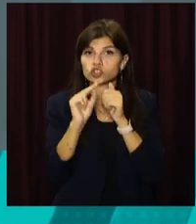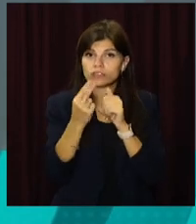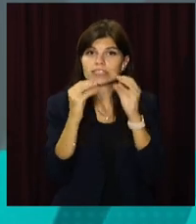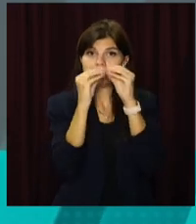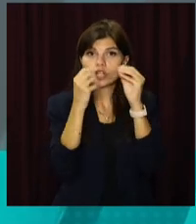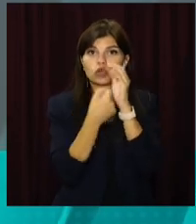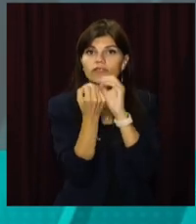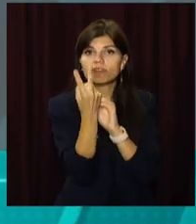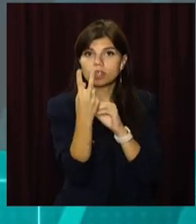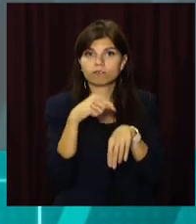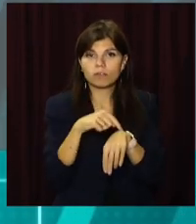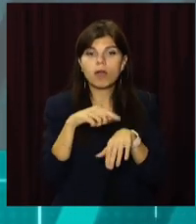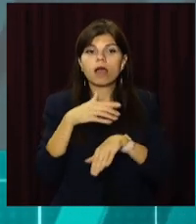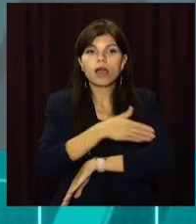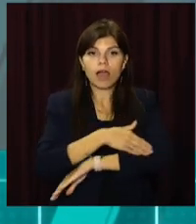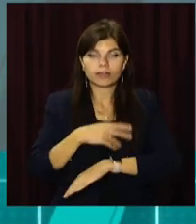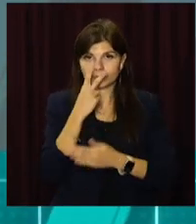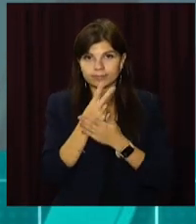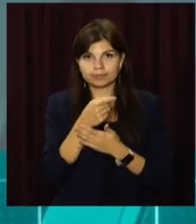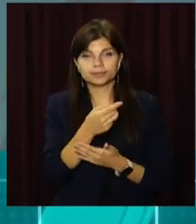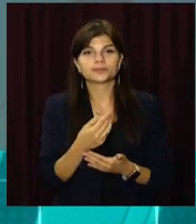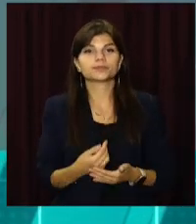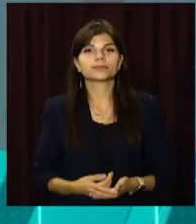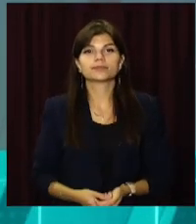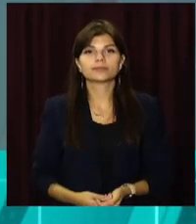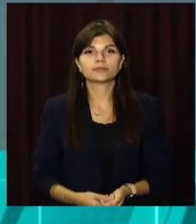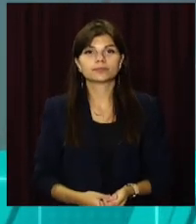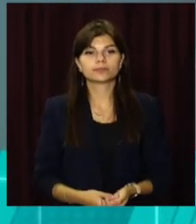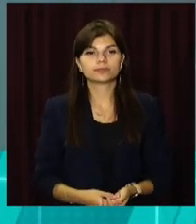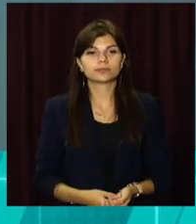з 10 до 12. Галина Ізмайлова, Сергій Макаров, Open News, телеканал відкритий.